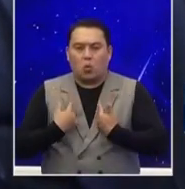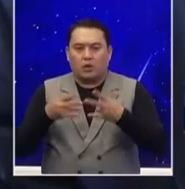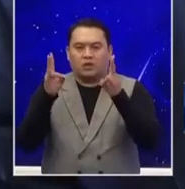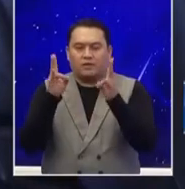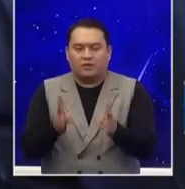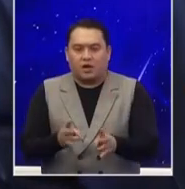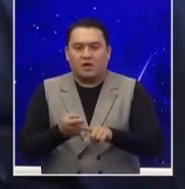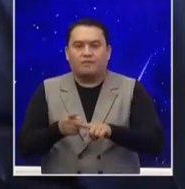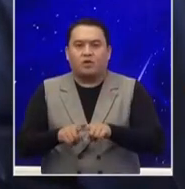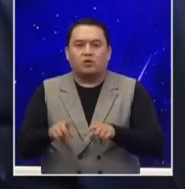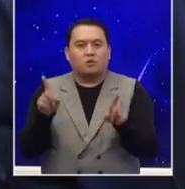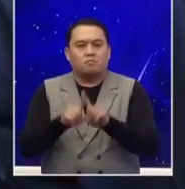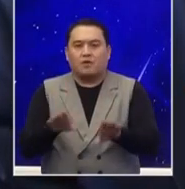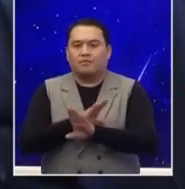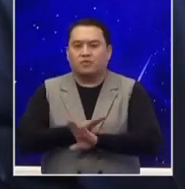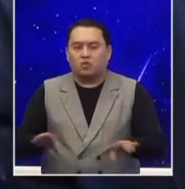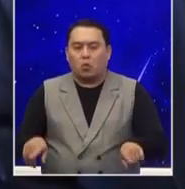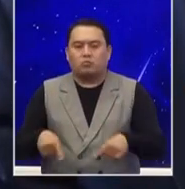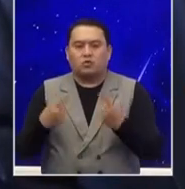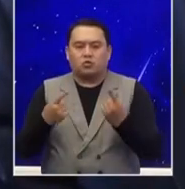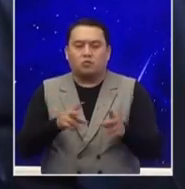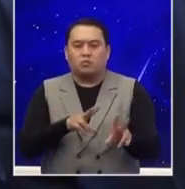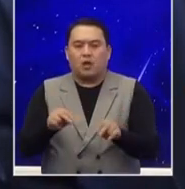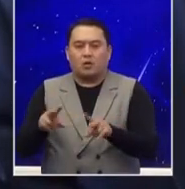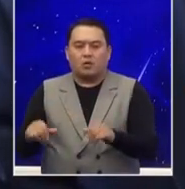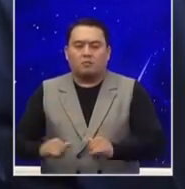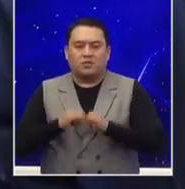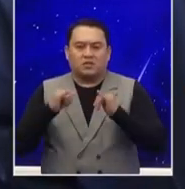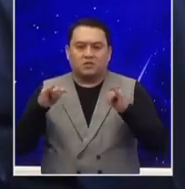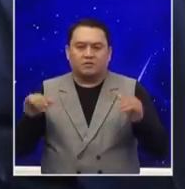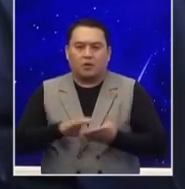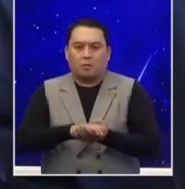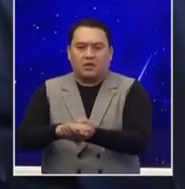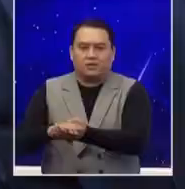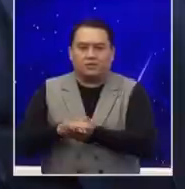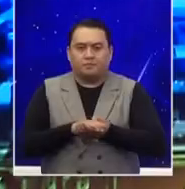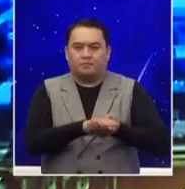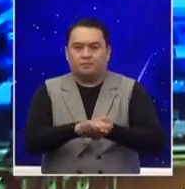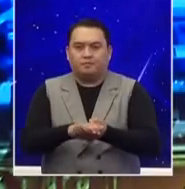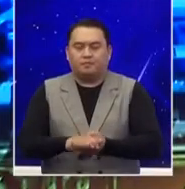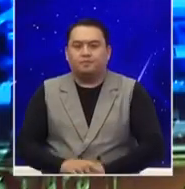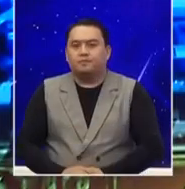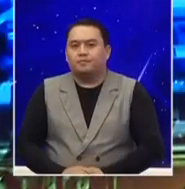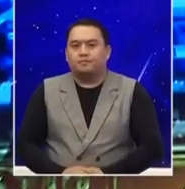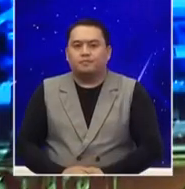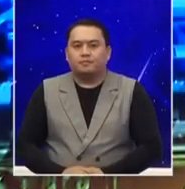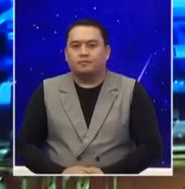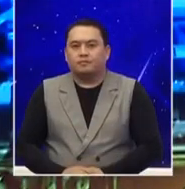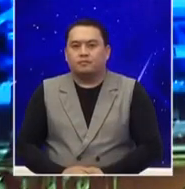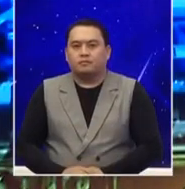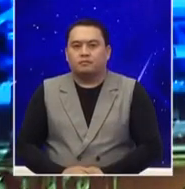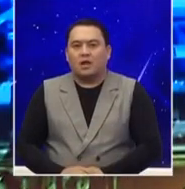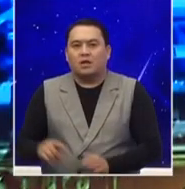никогда не повторяется на земле пусть будет создание благополучия процветание и мир чтобы